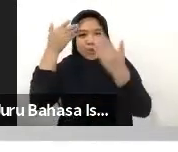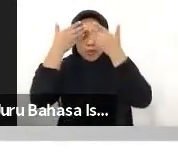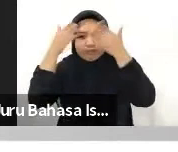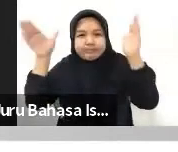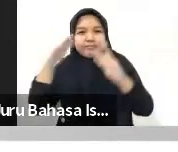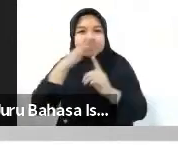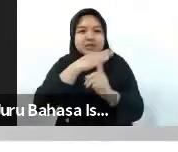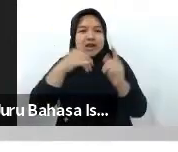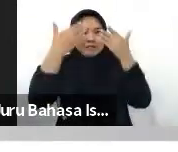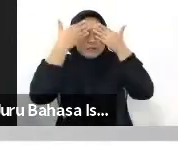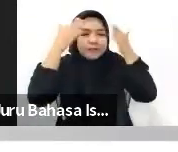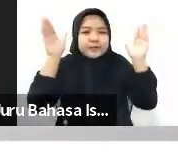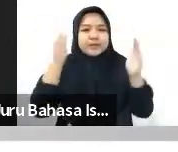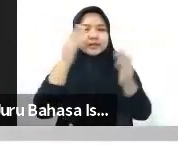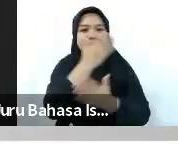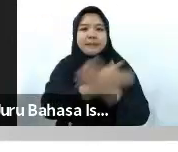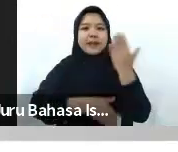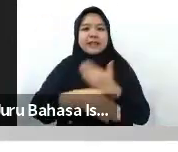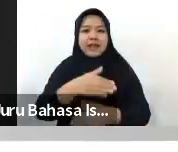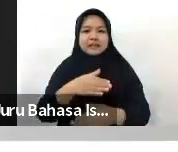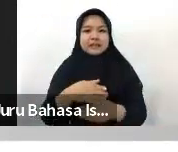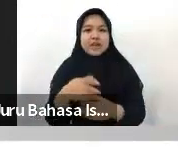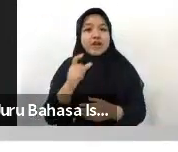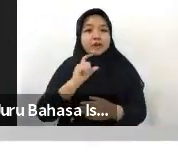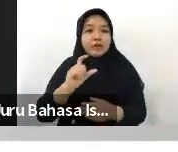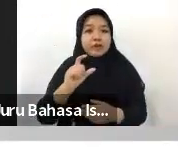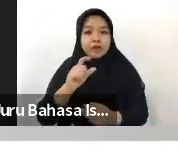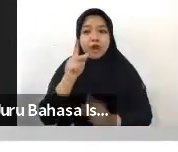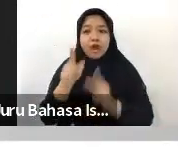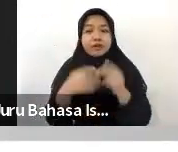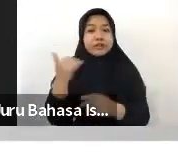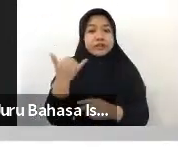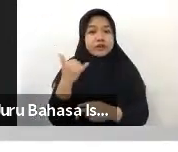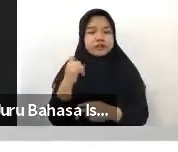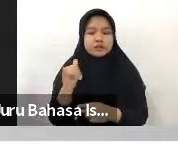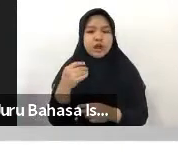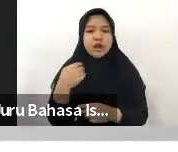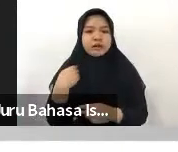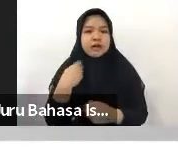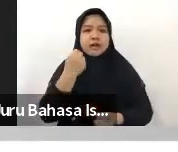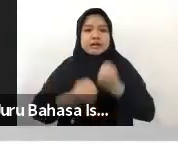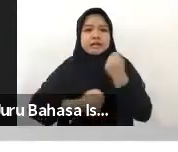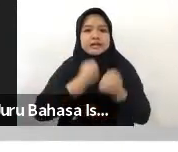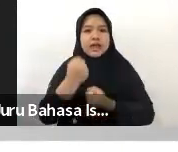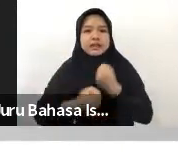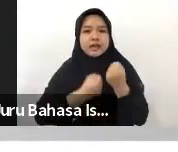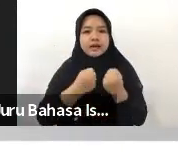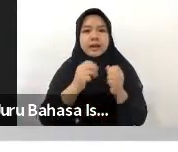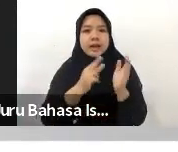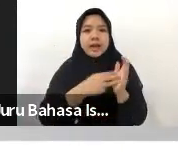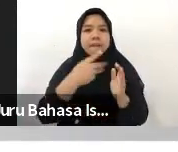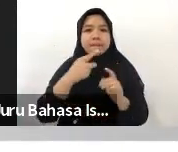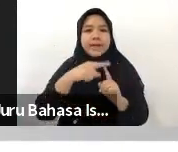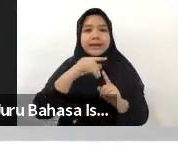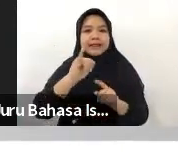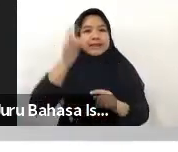mengenai difabilitas. Contoh misalnya kalau di Yogyakarta itu ada kegiatan Merti Desa, itu